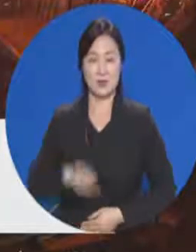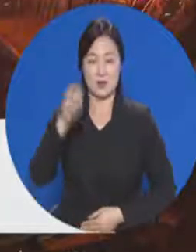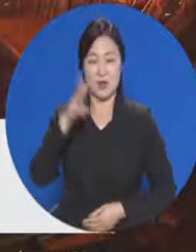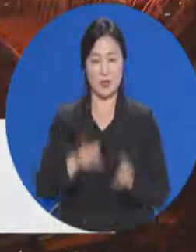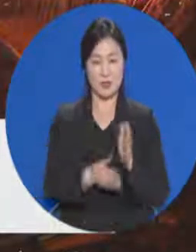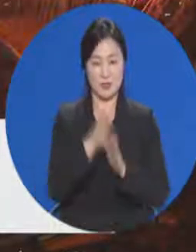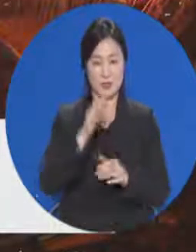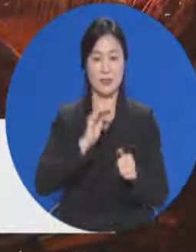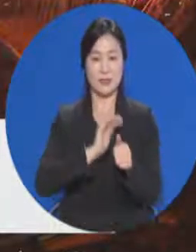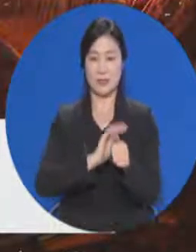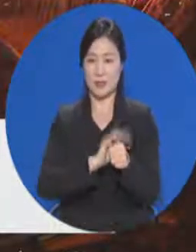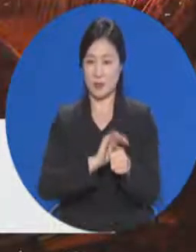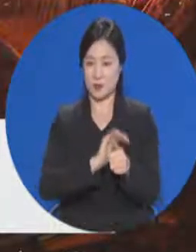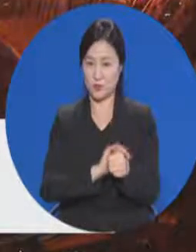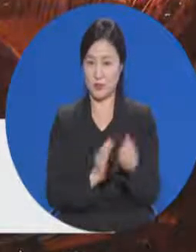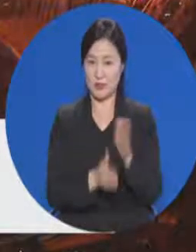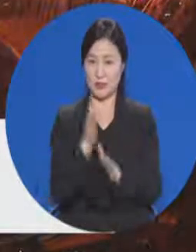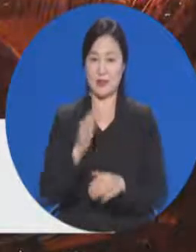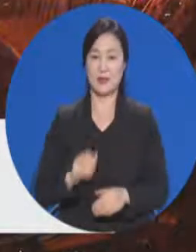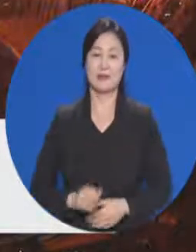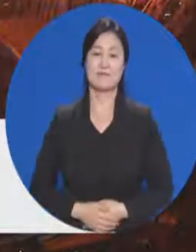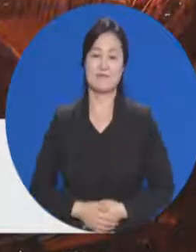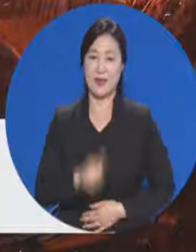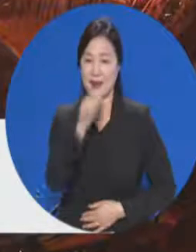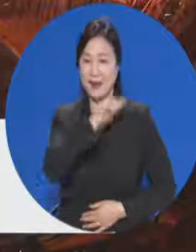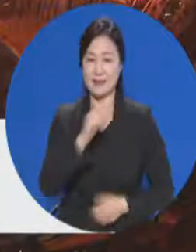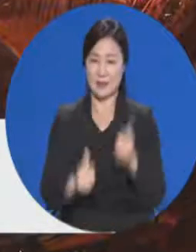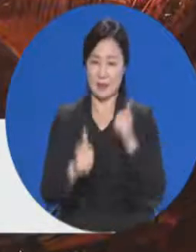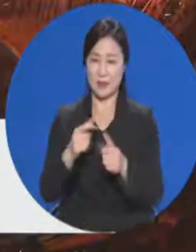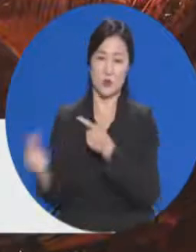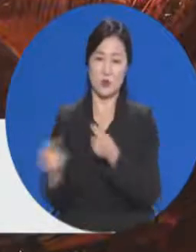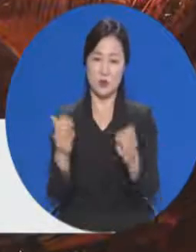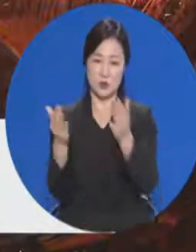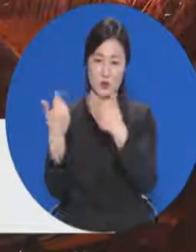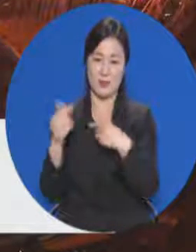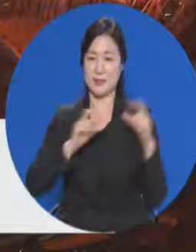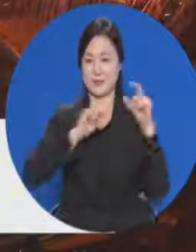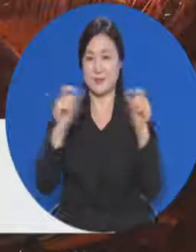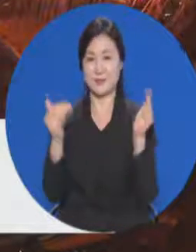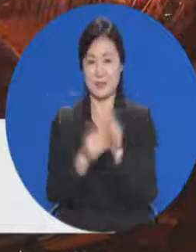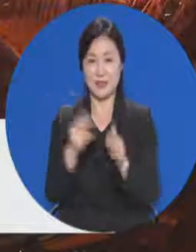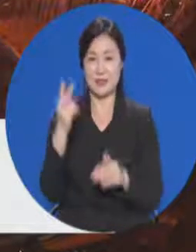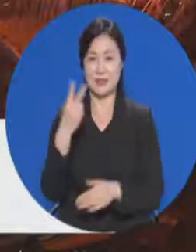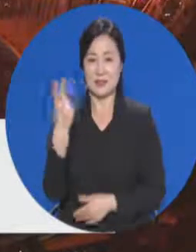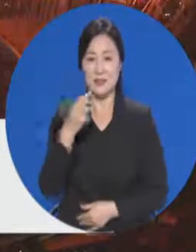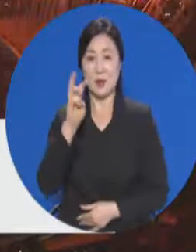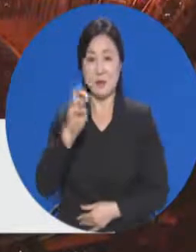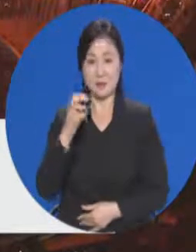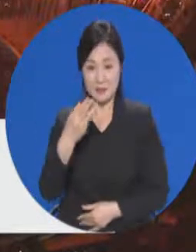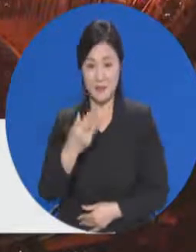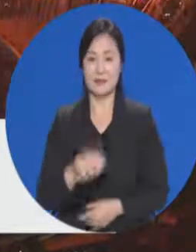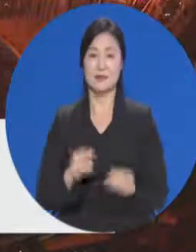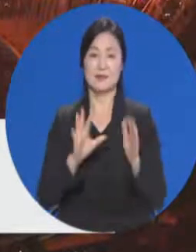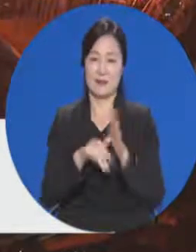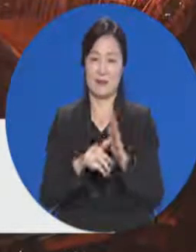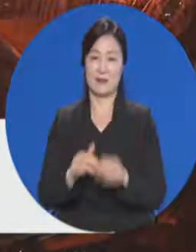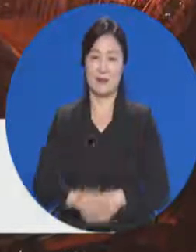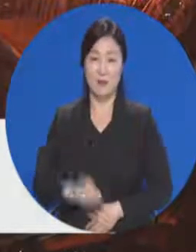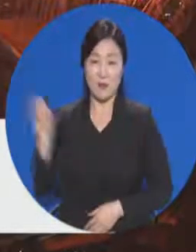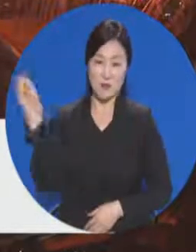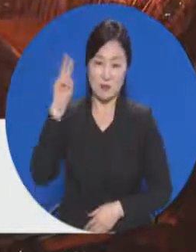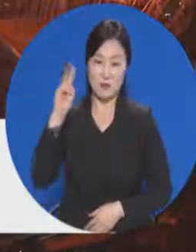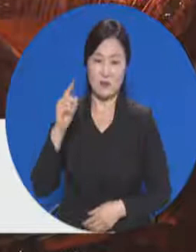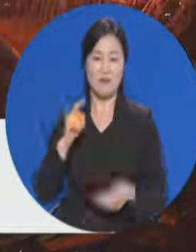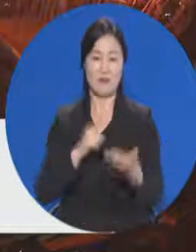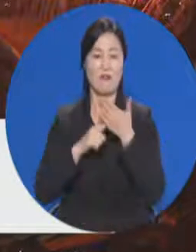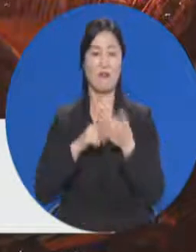광주시와 대구시가 아시안게임을 공동으로 유치하겠다고 선언했습니다. 목표는 2038년 대회입니다. 갑작스럽단